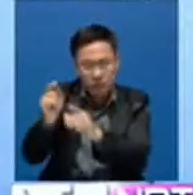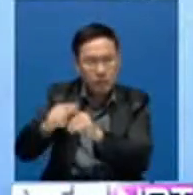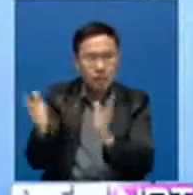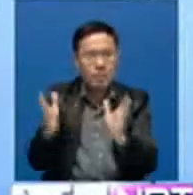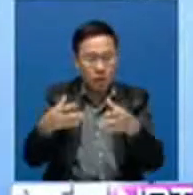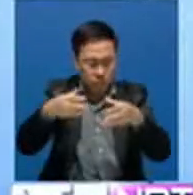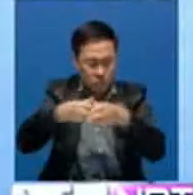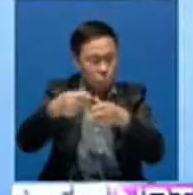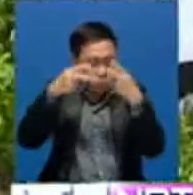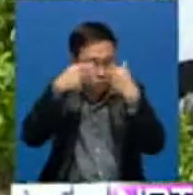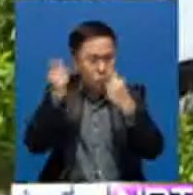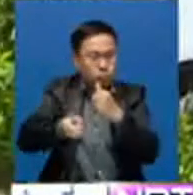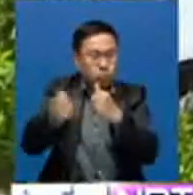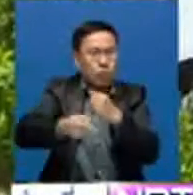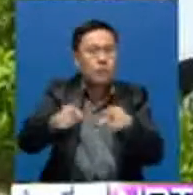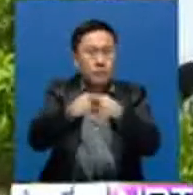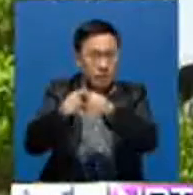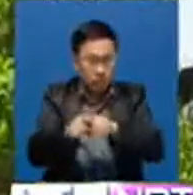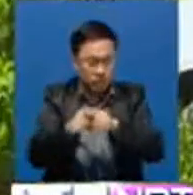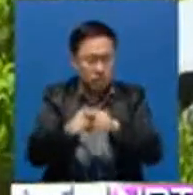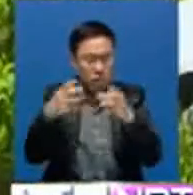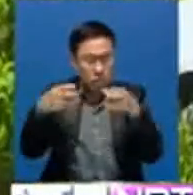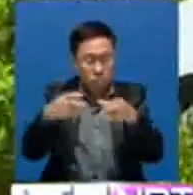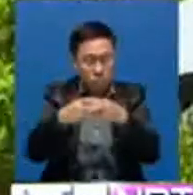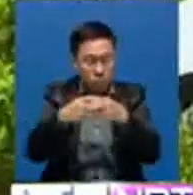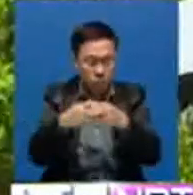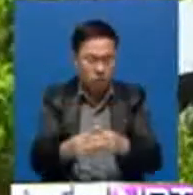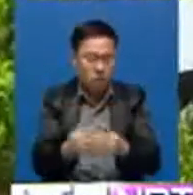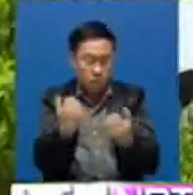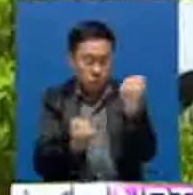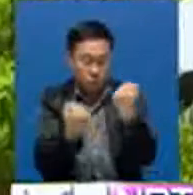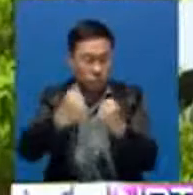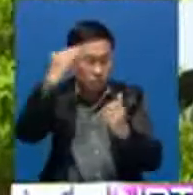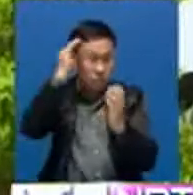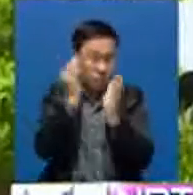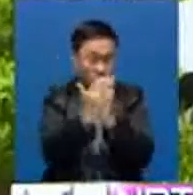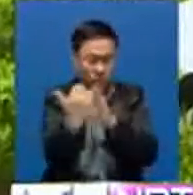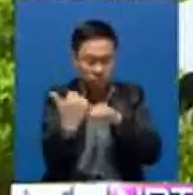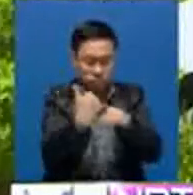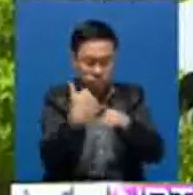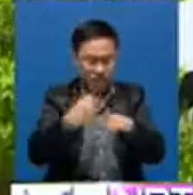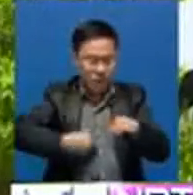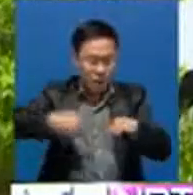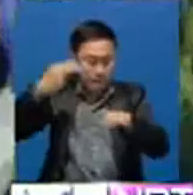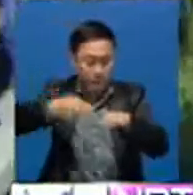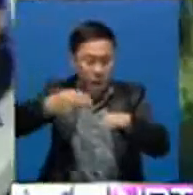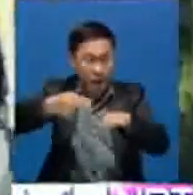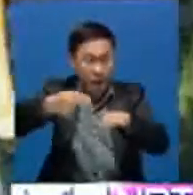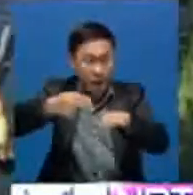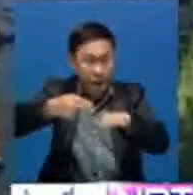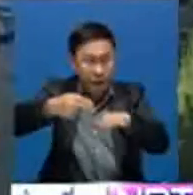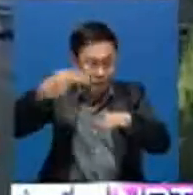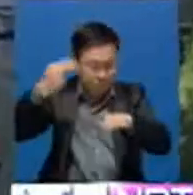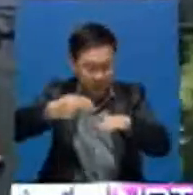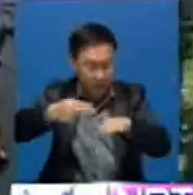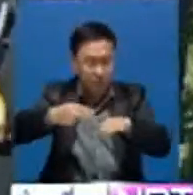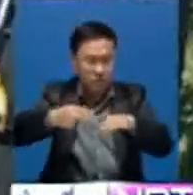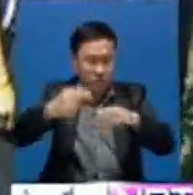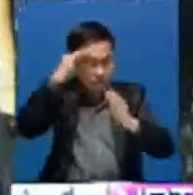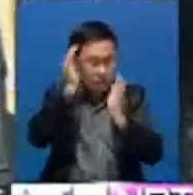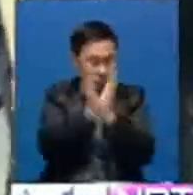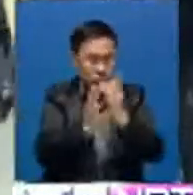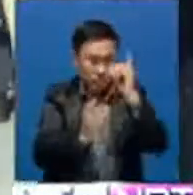กลุ่มคนร้ายว่าถล่มรถของพันตำรวจโทอดินันท์อิสมา Lรองผู้กำกับการสถานีตำรวจภูธรกรงปินัง